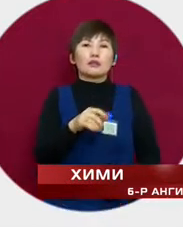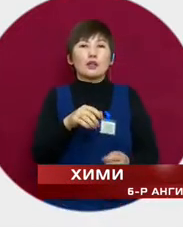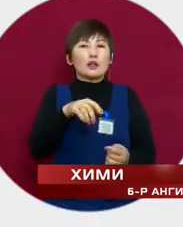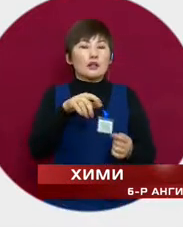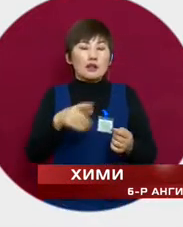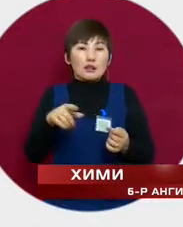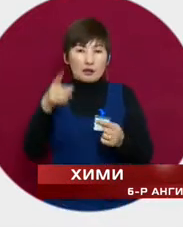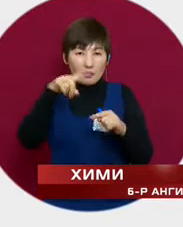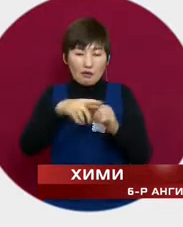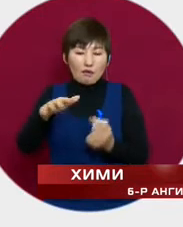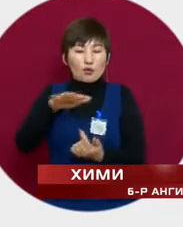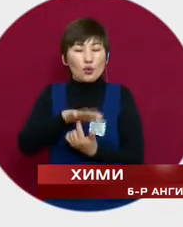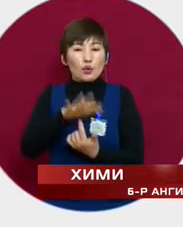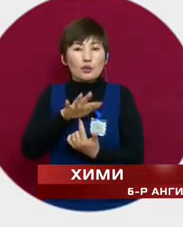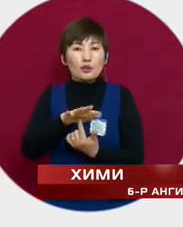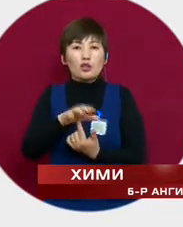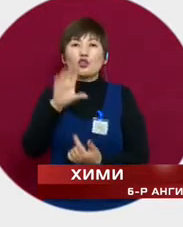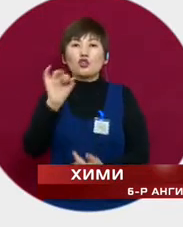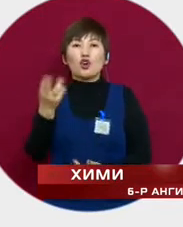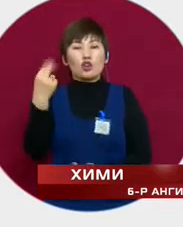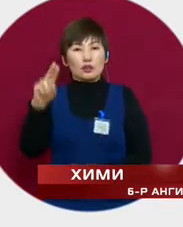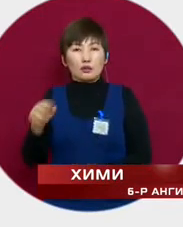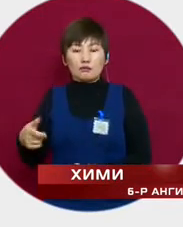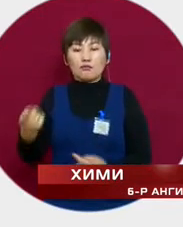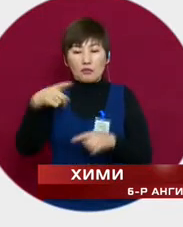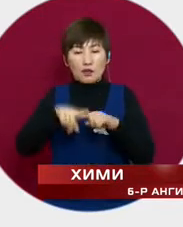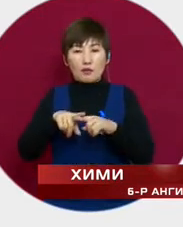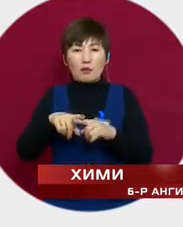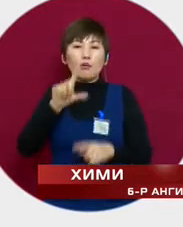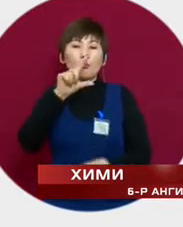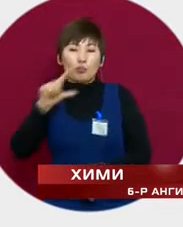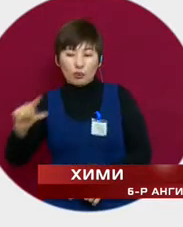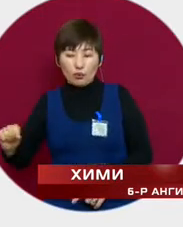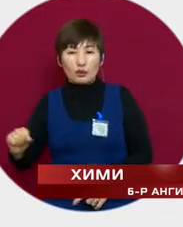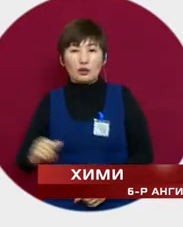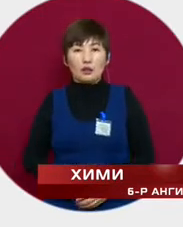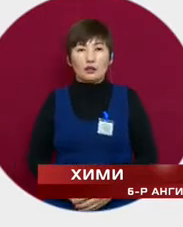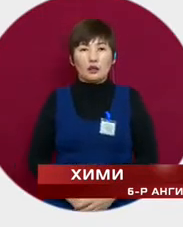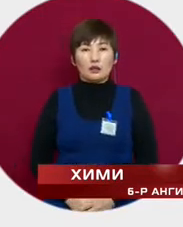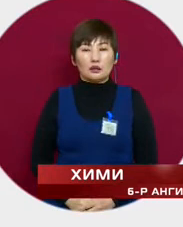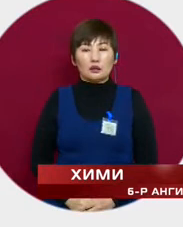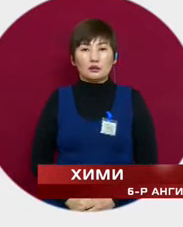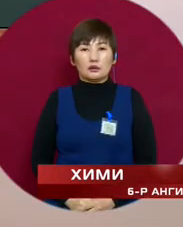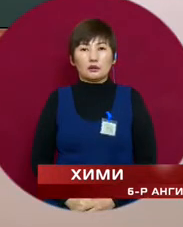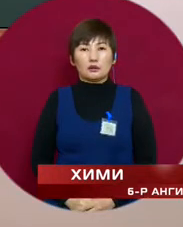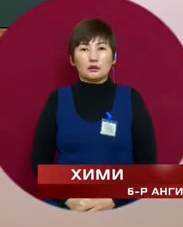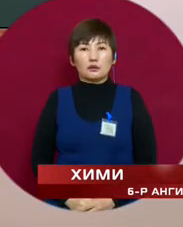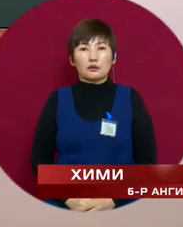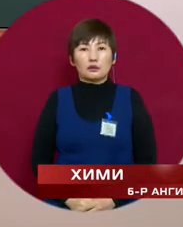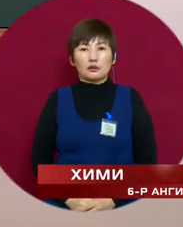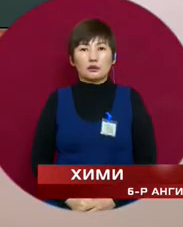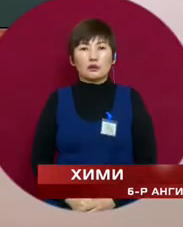суурилэг шинжтэй бодис болох сод нимбэл ундааны хүчлэлэг шинж буурна гэж